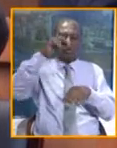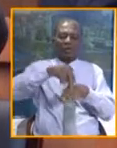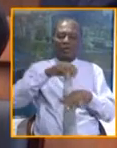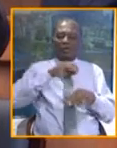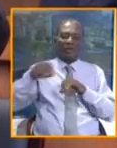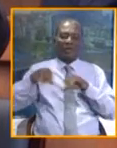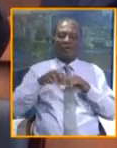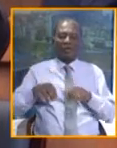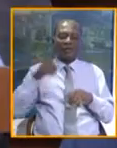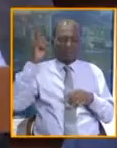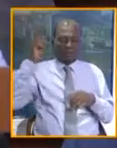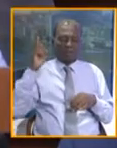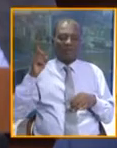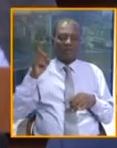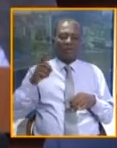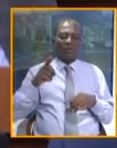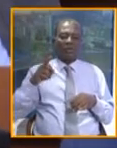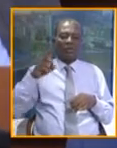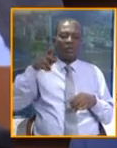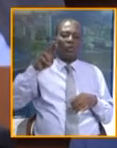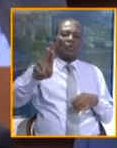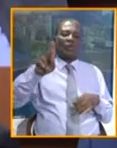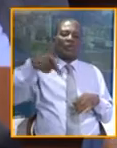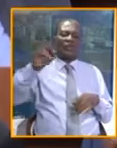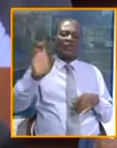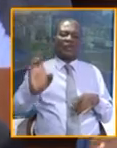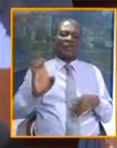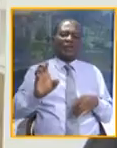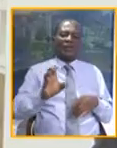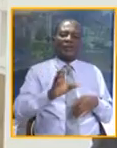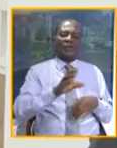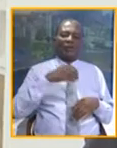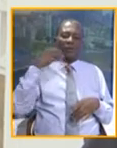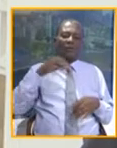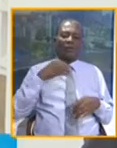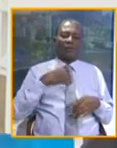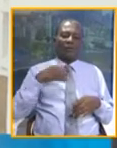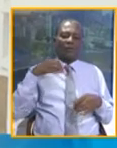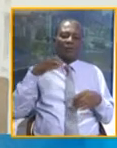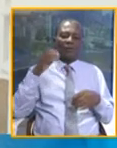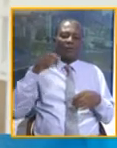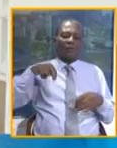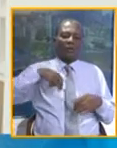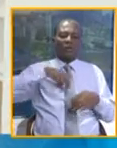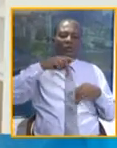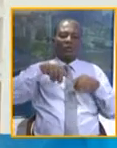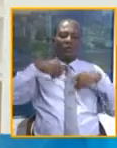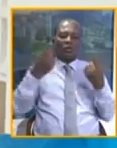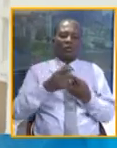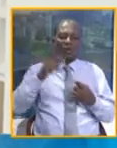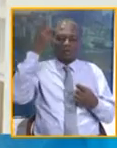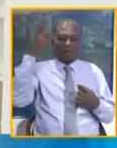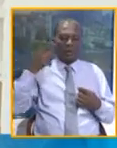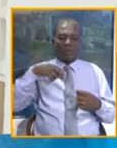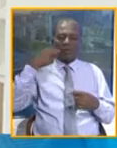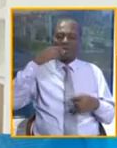façon démocratique. L'UDPCI et ses alliés ont voté contre. Il y a 4 groupes parlementaires, nous sommes un groupe parlementaire, et on n'est pas